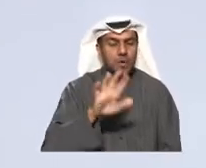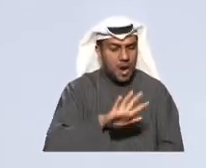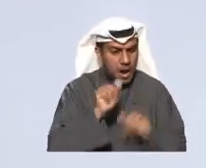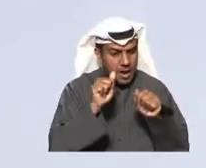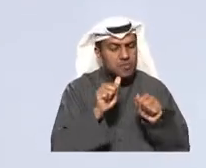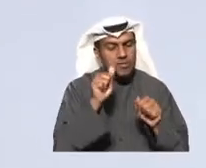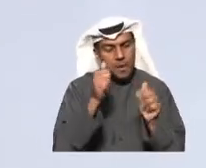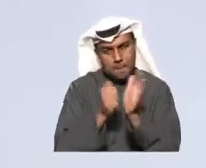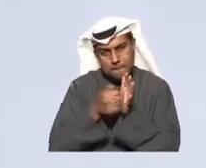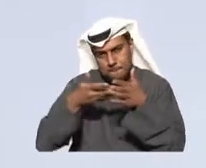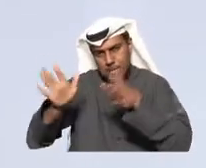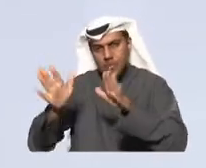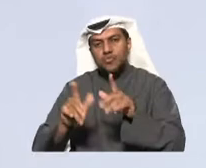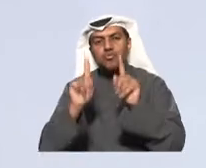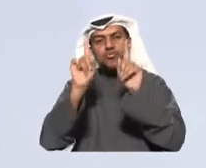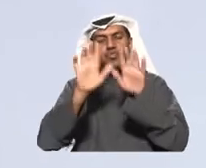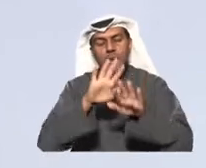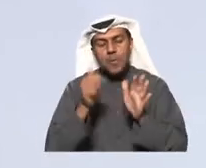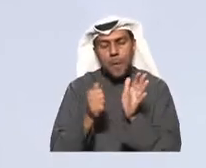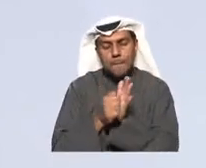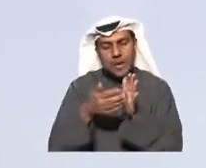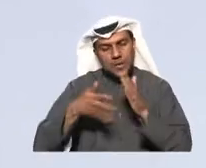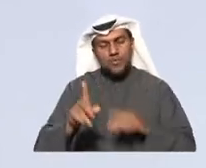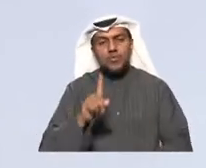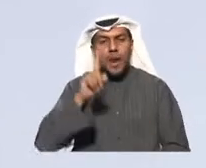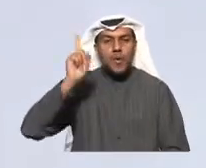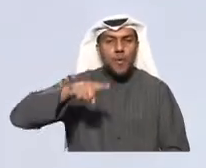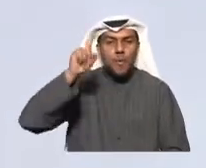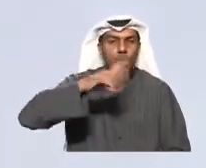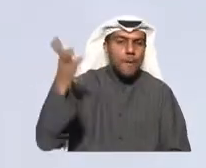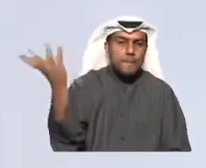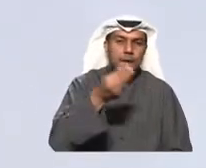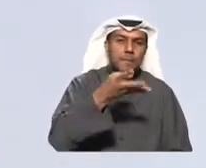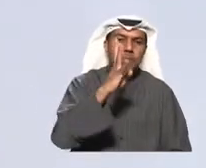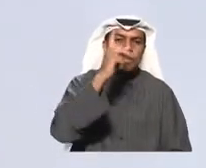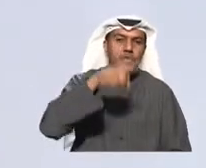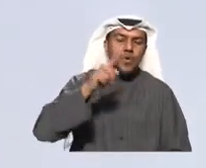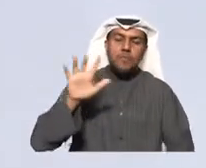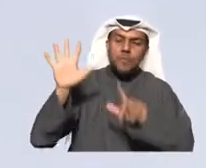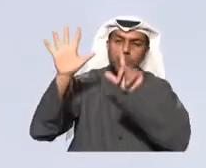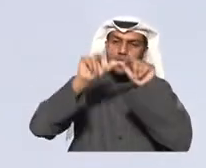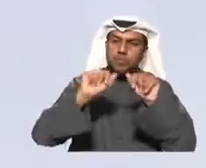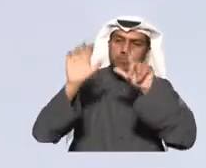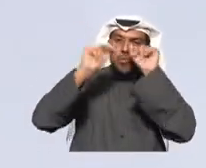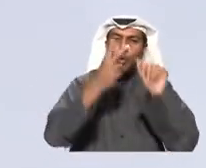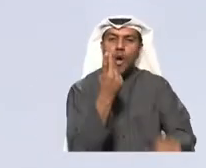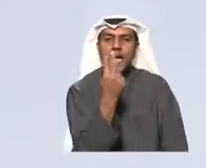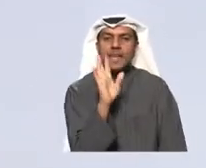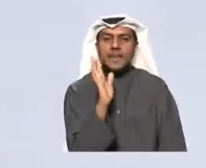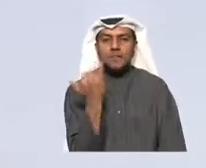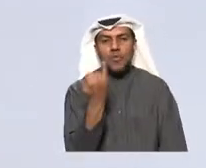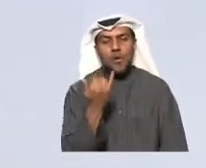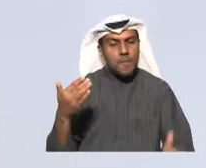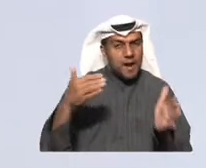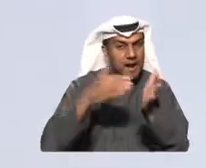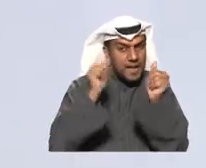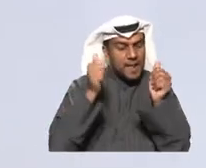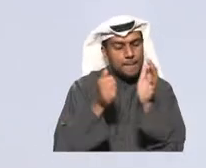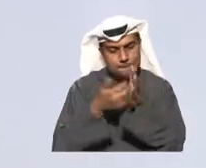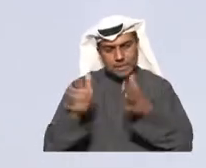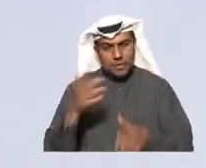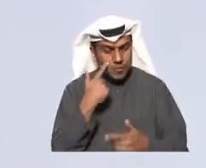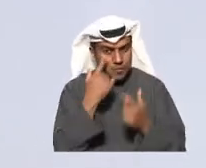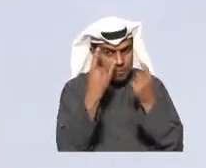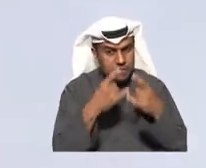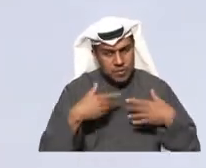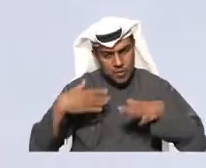لممارسة حياتهم الطبيعية مع أسرهم وإلى منازلهم إن شاء الله تعالى وهم بصحة وعافية. بالنسبة